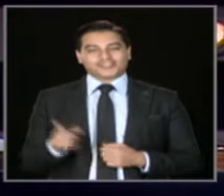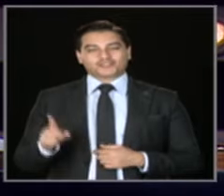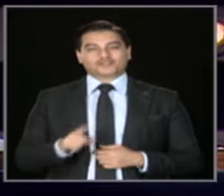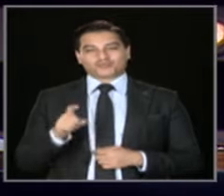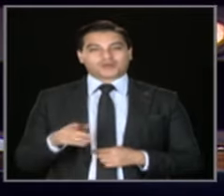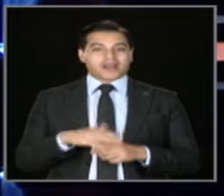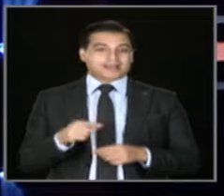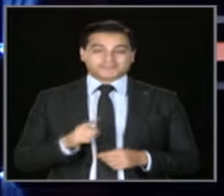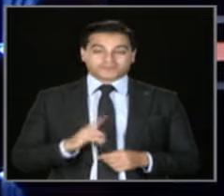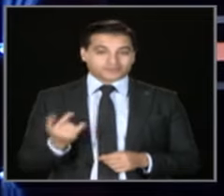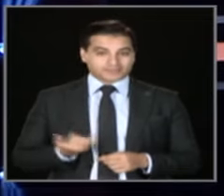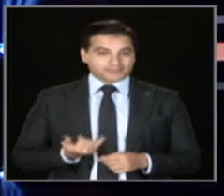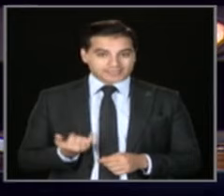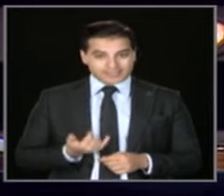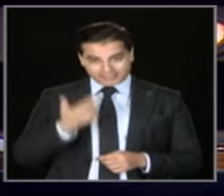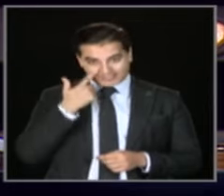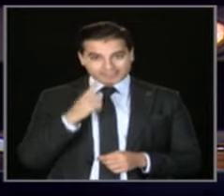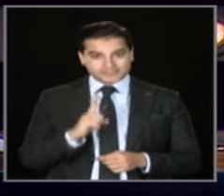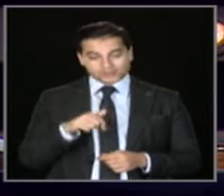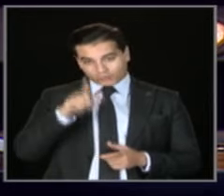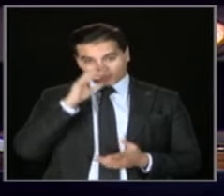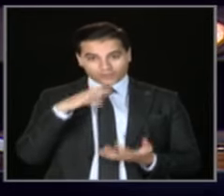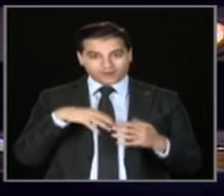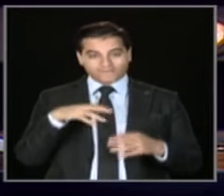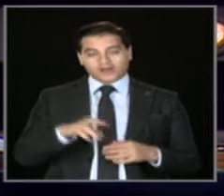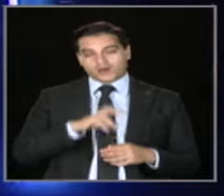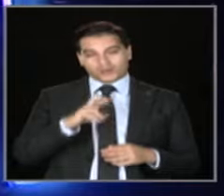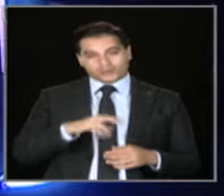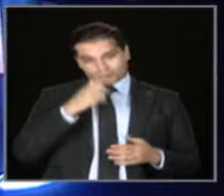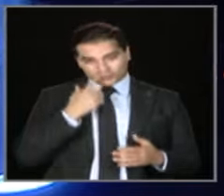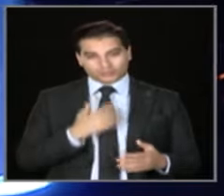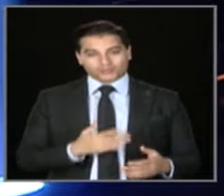سؤال مش سهل. جغرافيا. والسؤال هو